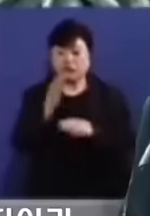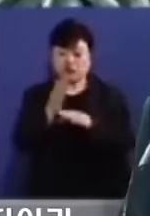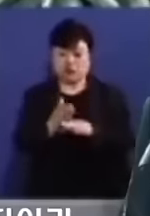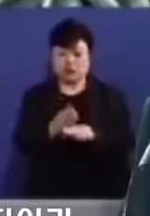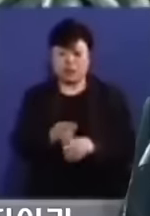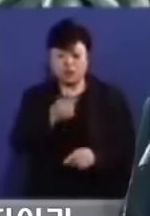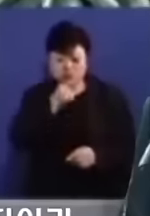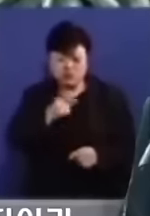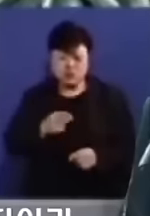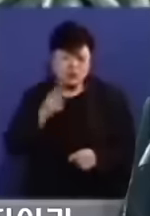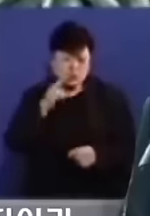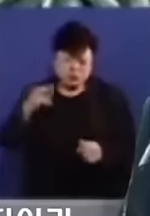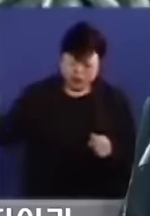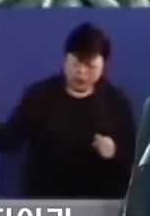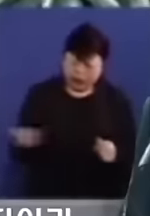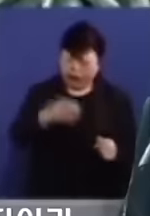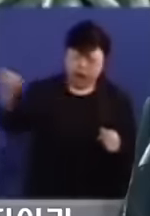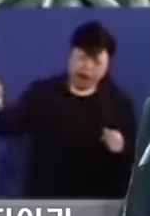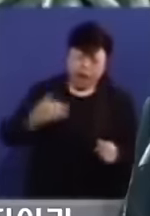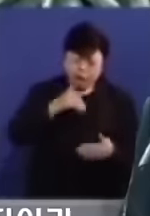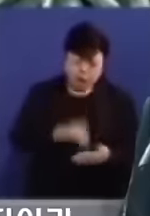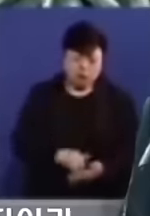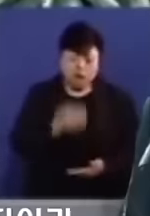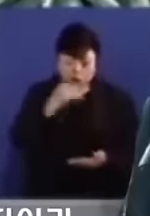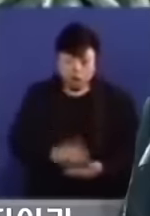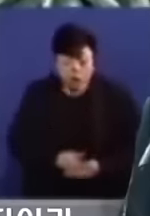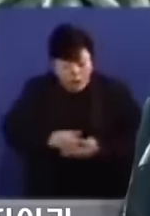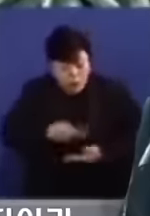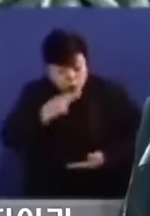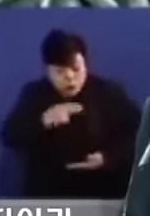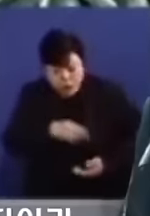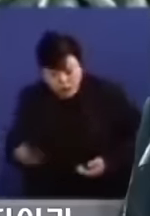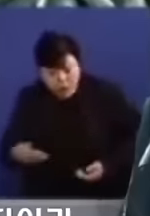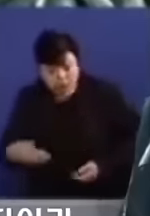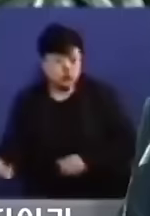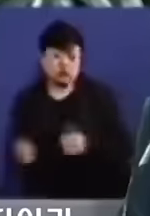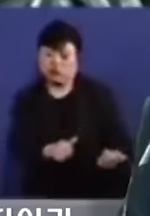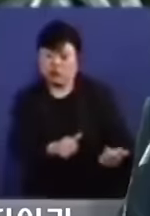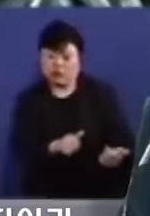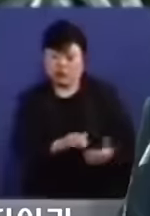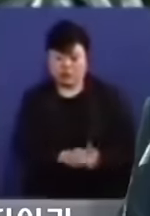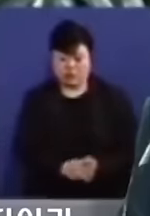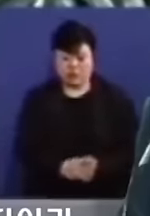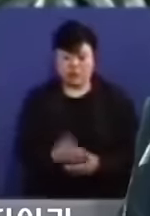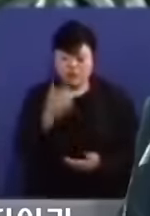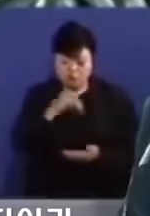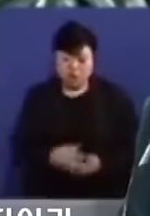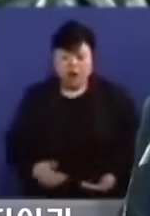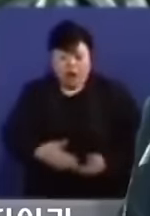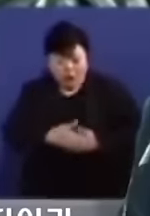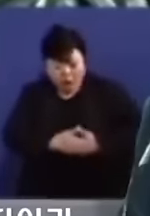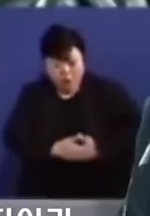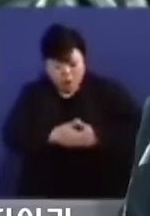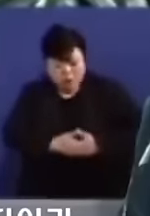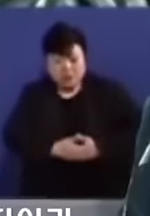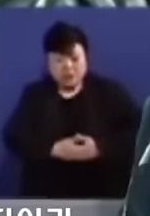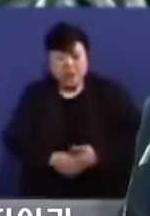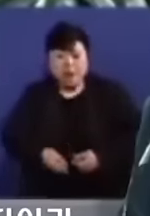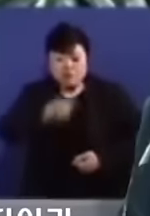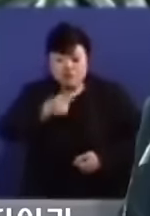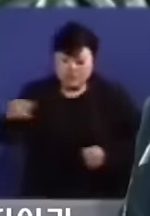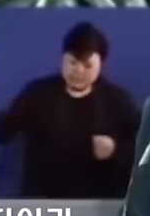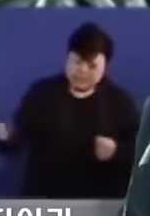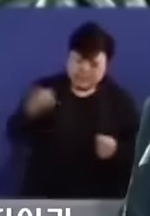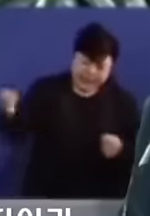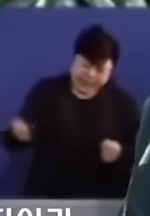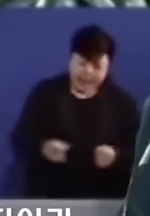가니까 물살이 굉장히 세서 돌을 안 하면 그대로 떠내려갈 법은 말아요. 돌을 안고 있으니까 물살이